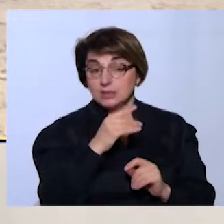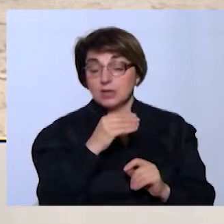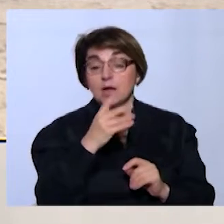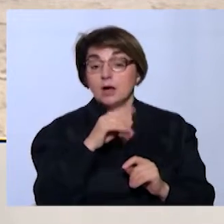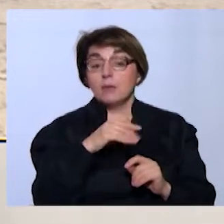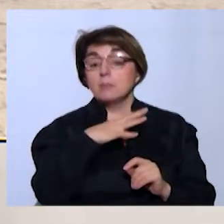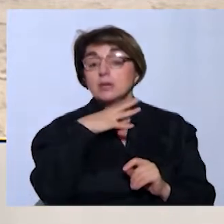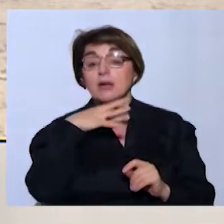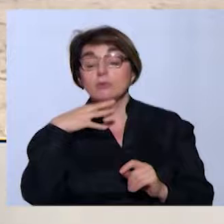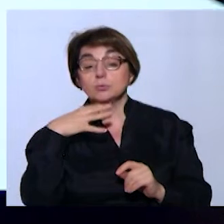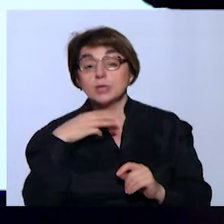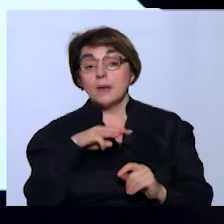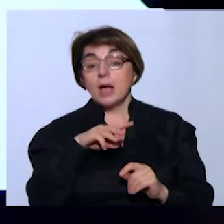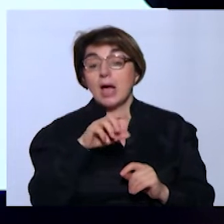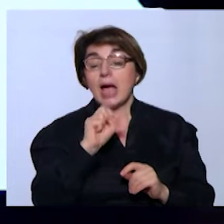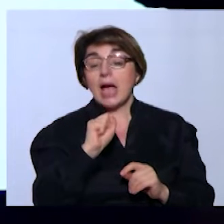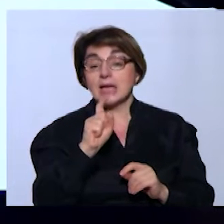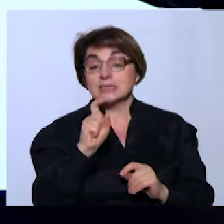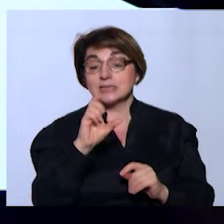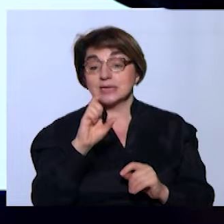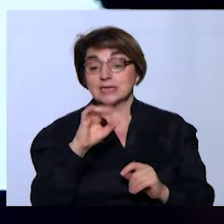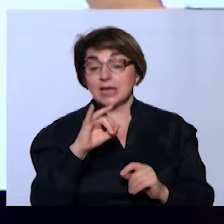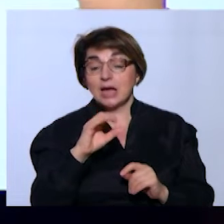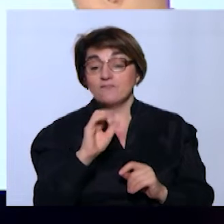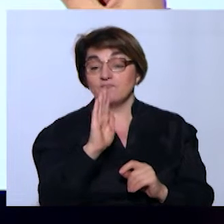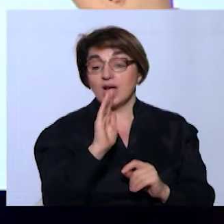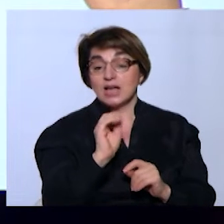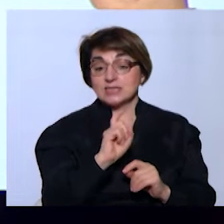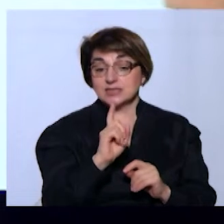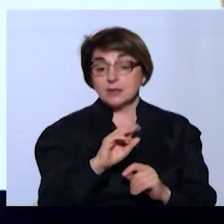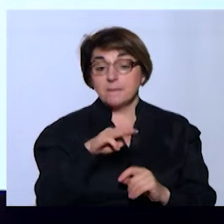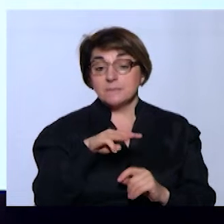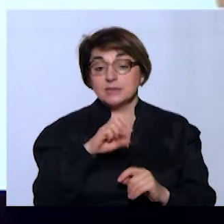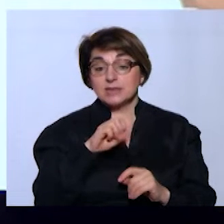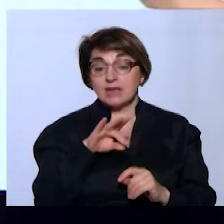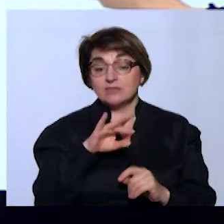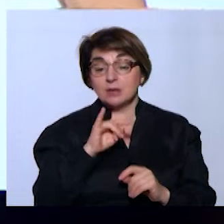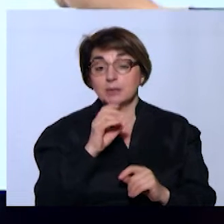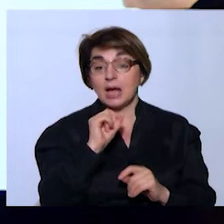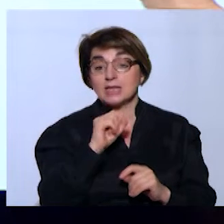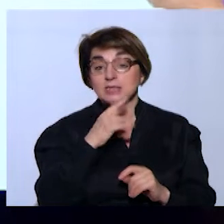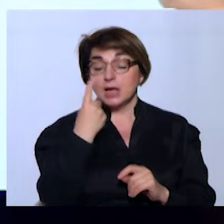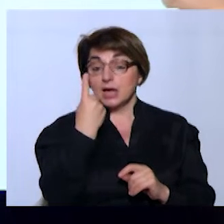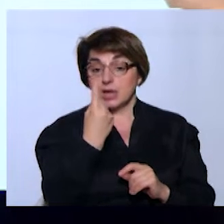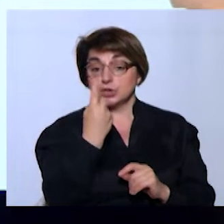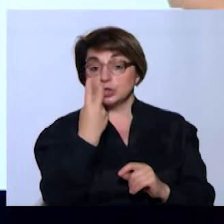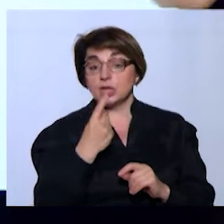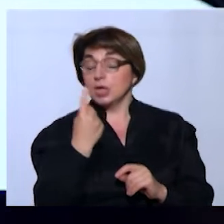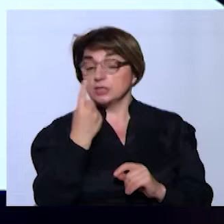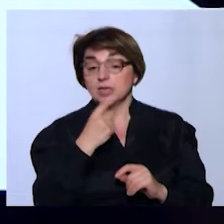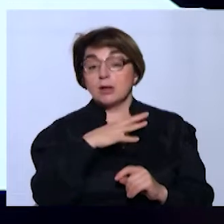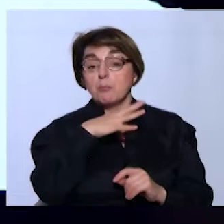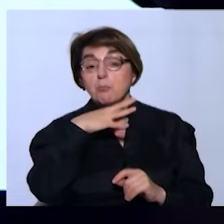იქნება მრავლობით რიცხვში? ასხია. ვაზს მტევნები ასხია. აი ხედავთ, ერთი მტევანი არ